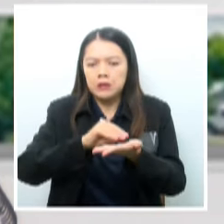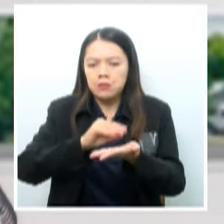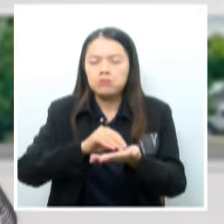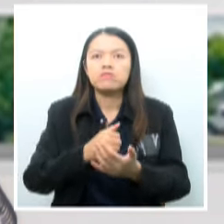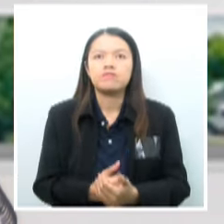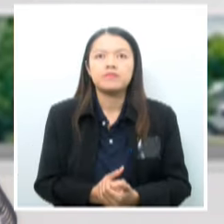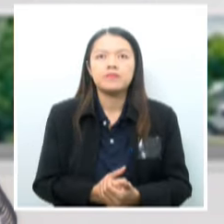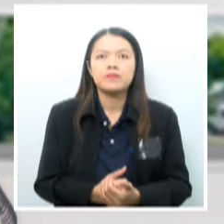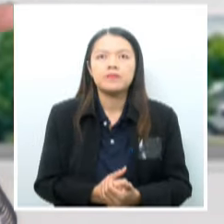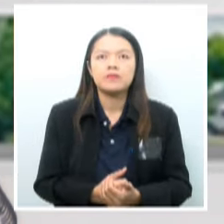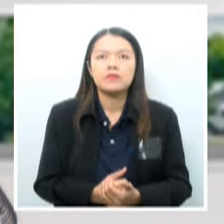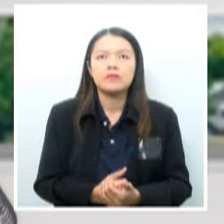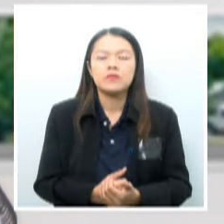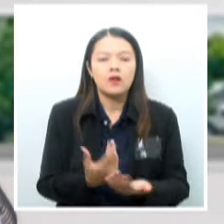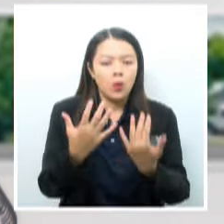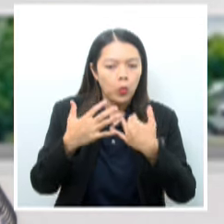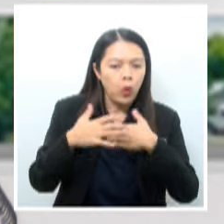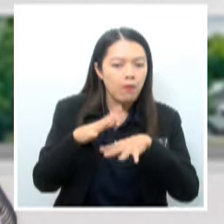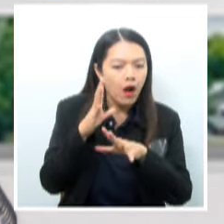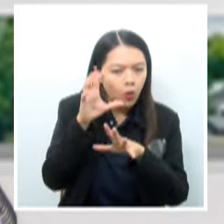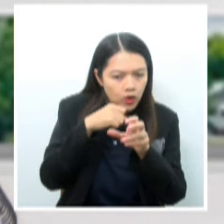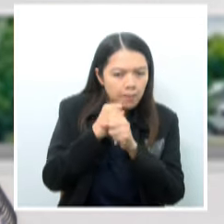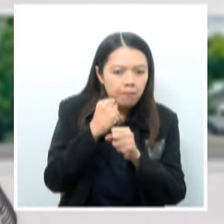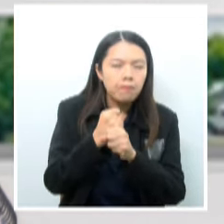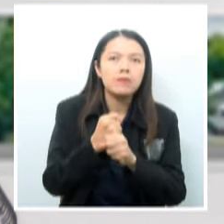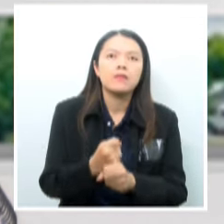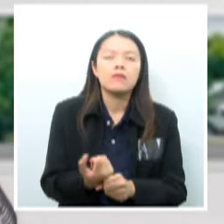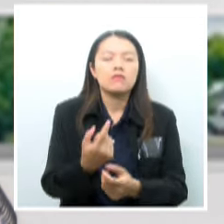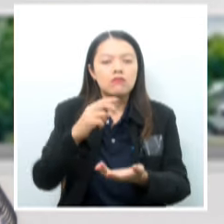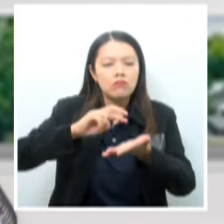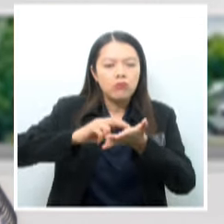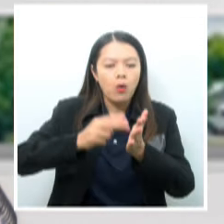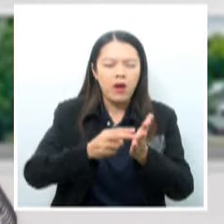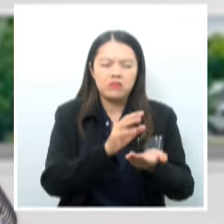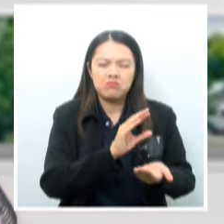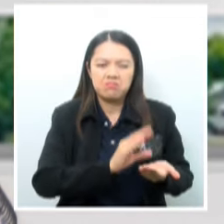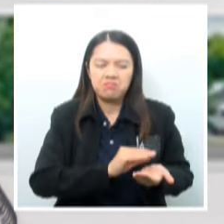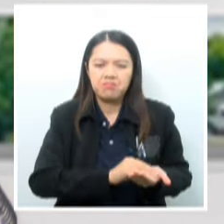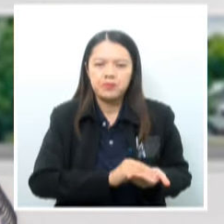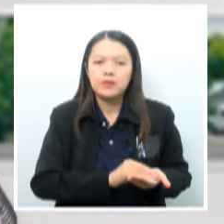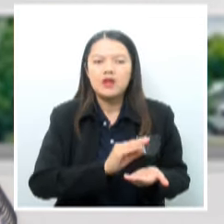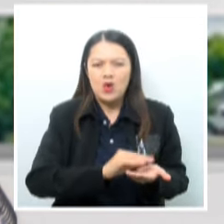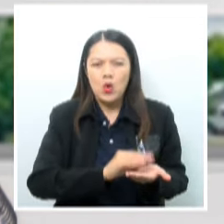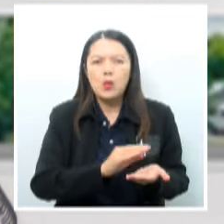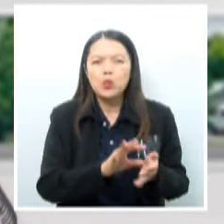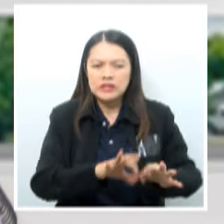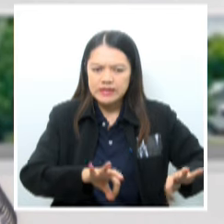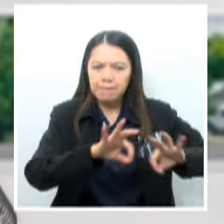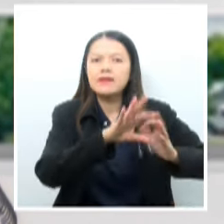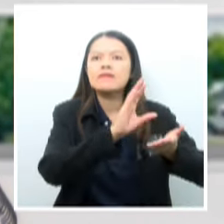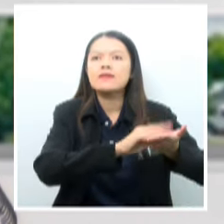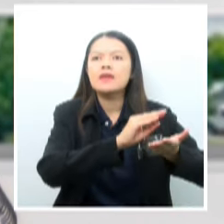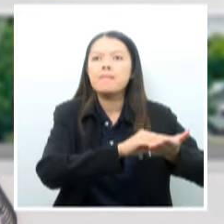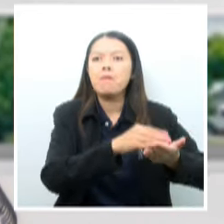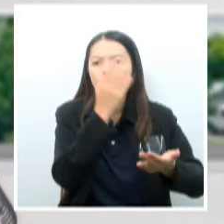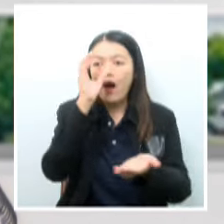วก็เอามาใช้ร่วมกันทีเดียวความหมายคือไม่ได้หมายความไม่เก็บนะครับข้อมูลจำเป็นต้องเก็บเนื่องจากการใช้งบประ